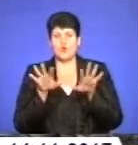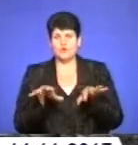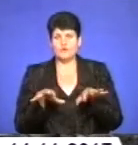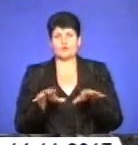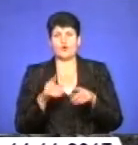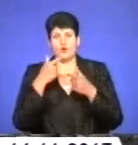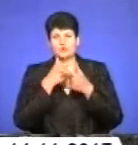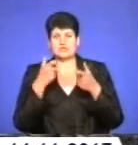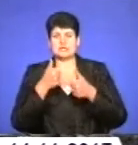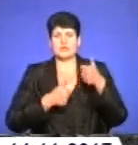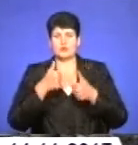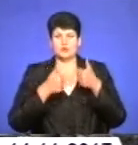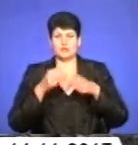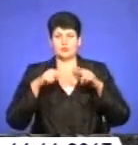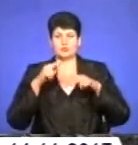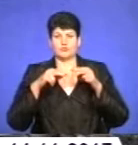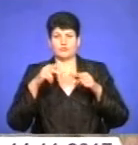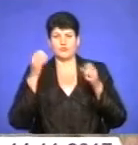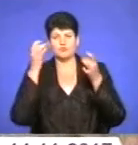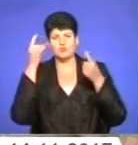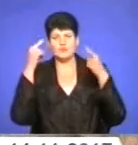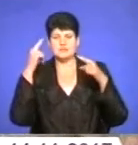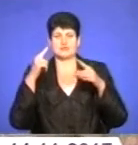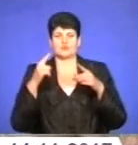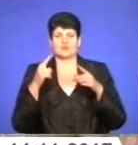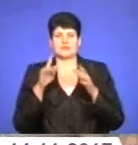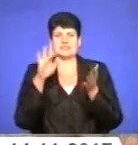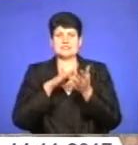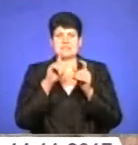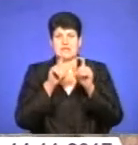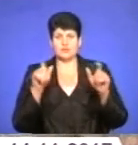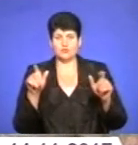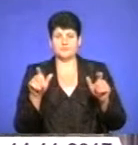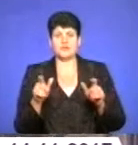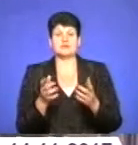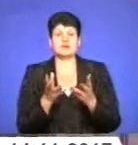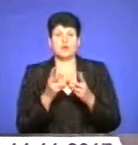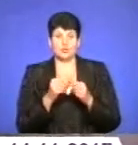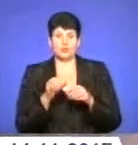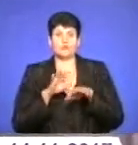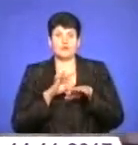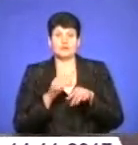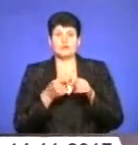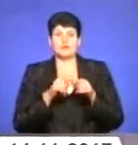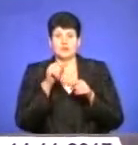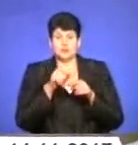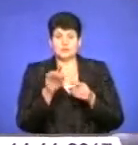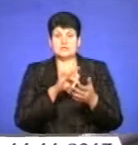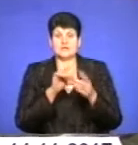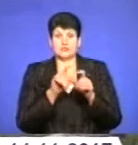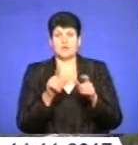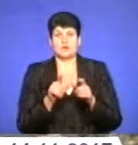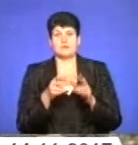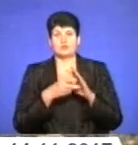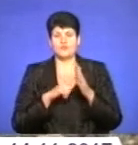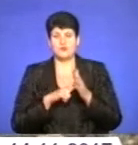для побудови культурно-мистецького центру на цій ділянці. За рахунок зведення такого центру планували провести комунікації до Березолю, оновити крісла